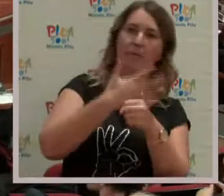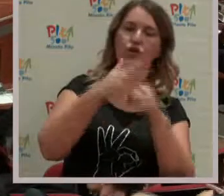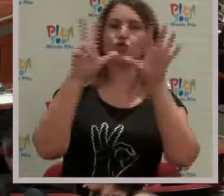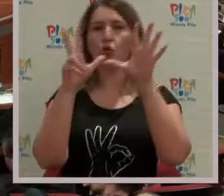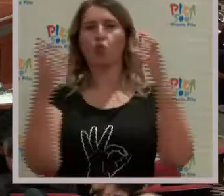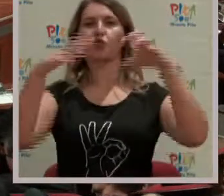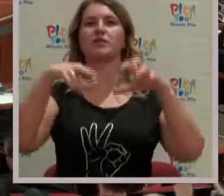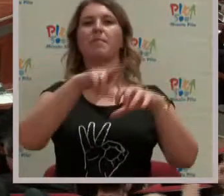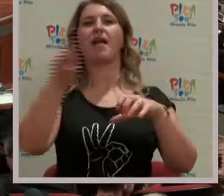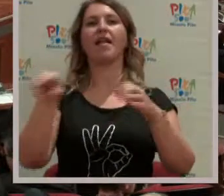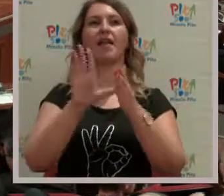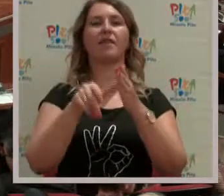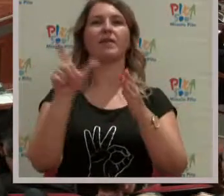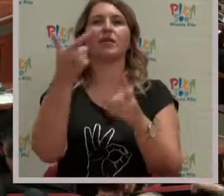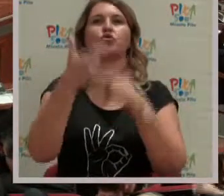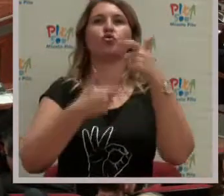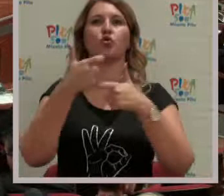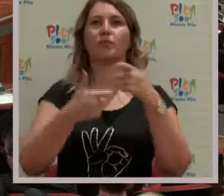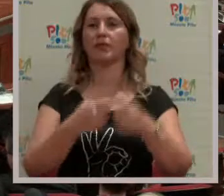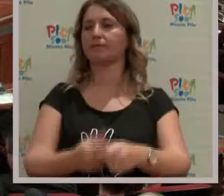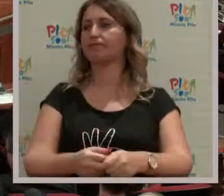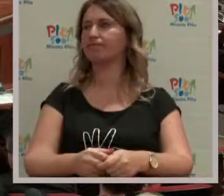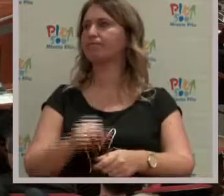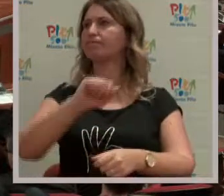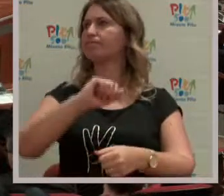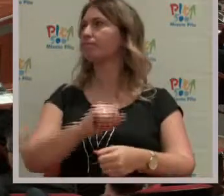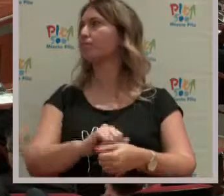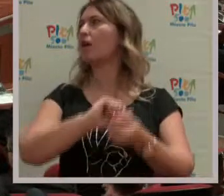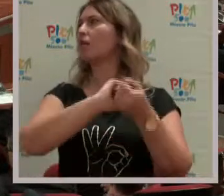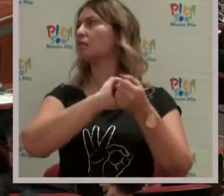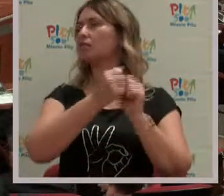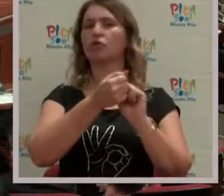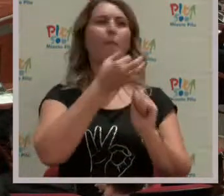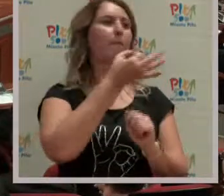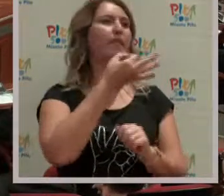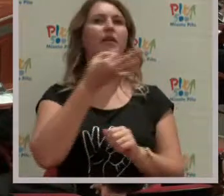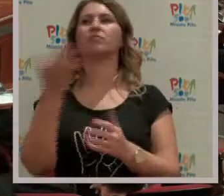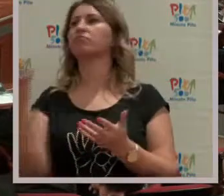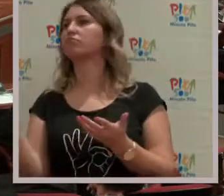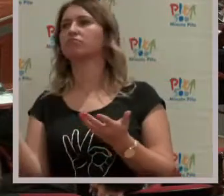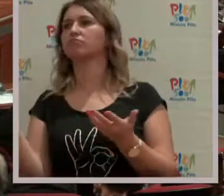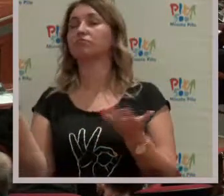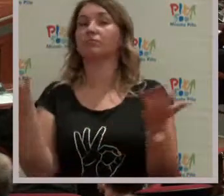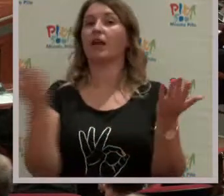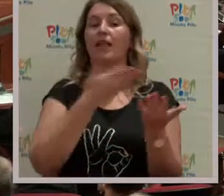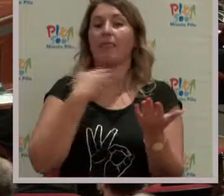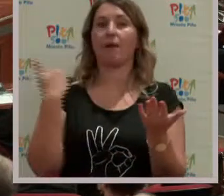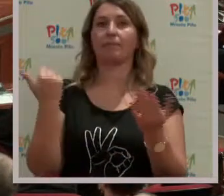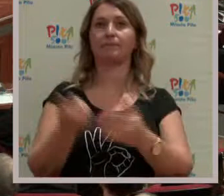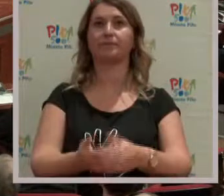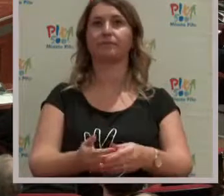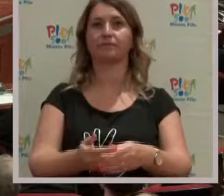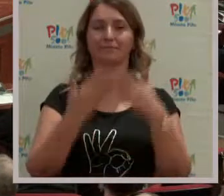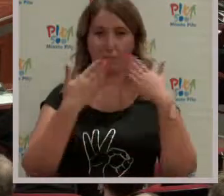Piły. Druk numer 1046. Czy ktoś z Pań i Panów Radnych chciałby zabrać głos w tym punkcie? W tym punkcie nie? Dobrze. Jeżeli nie ma,